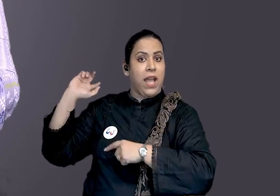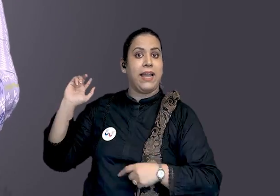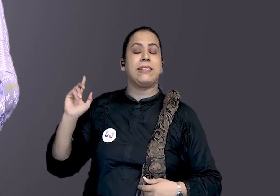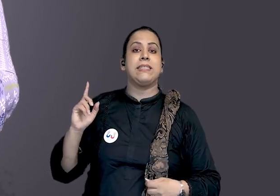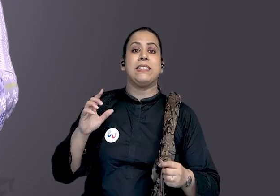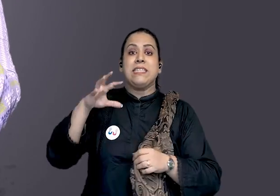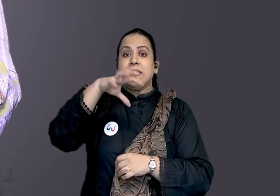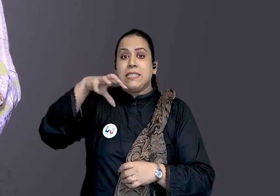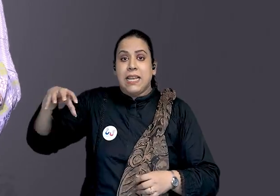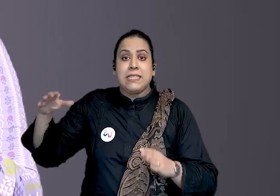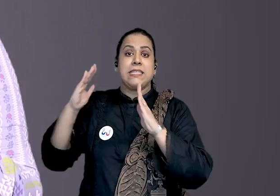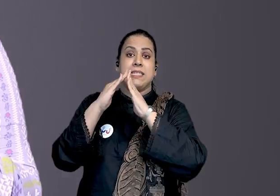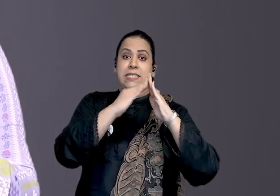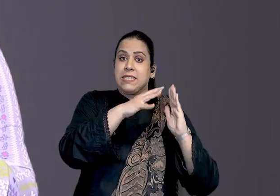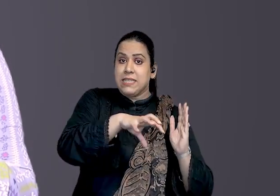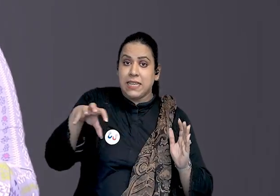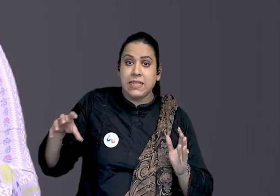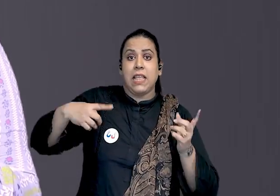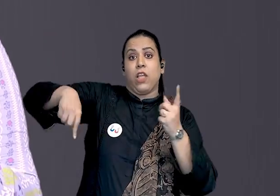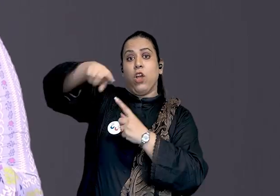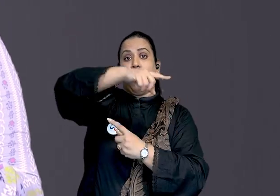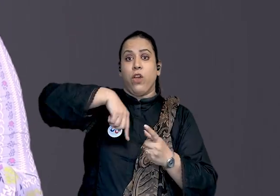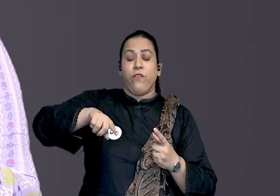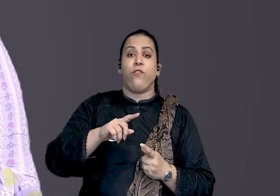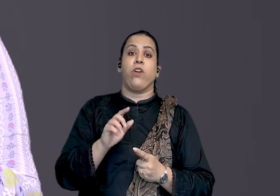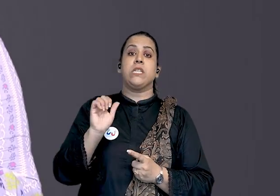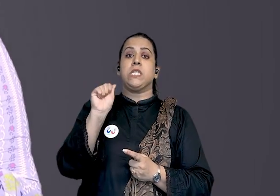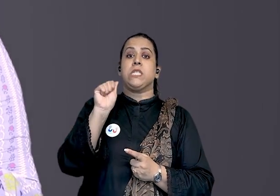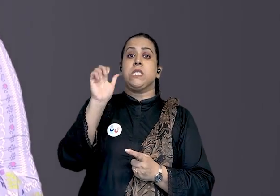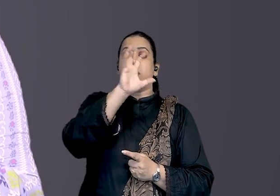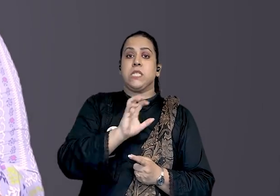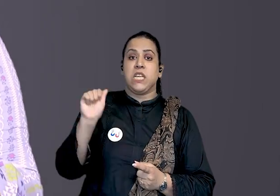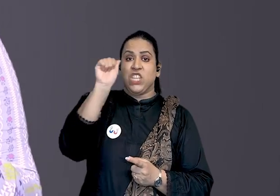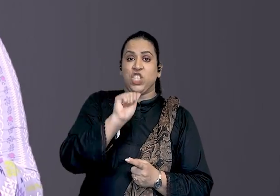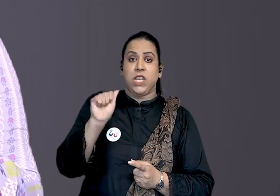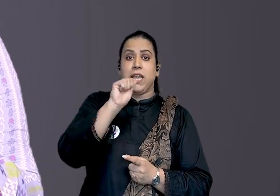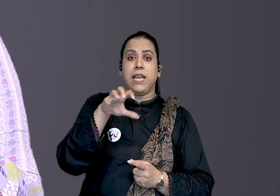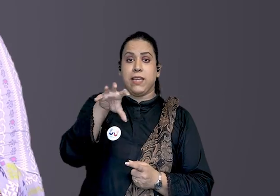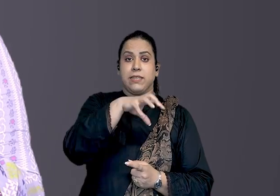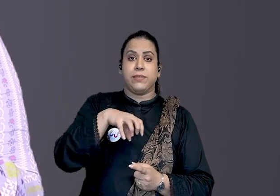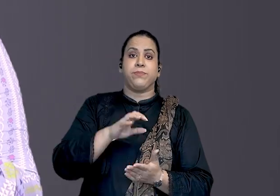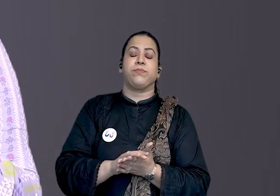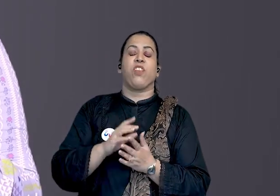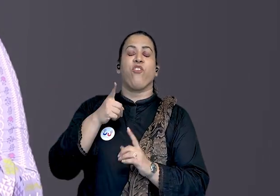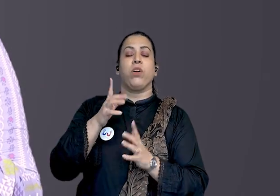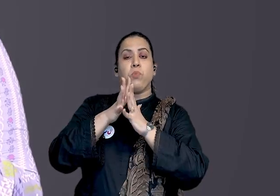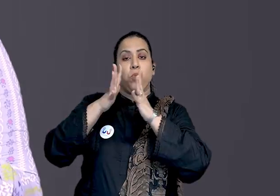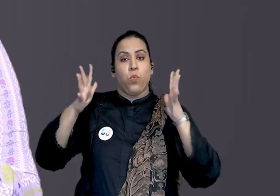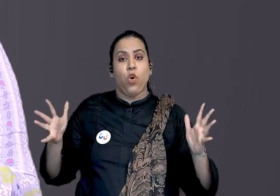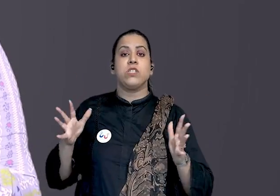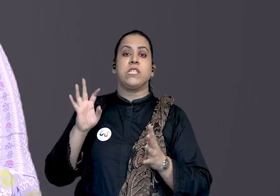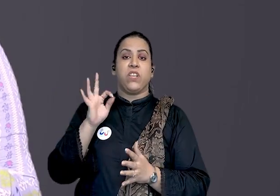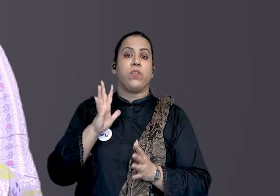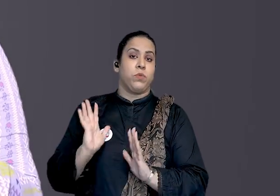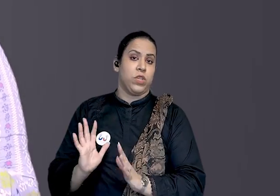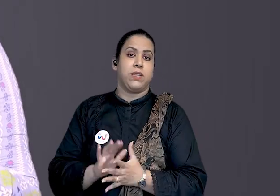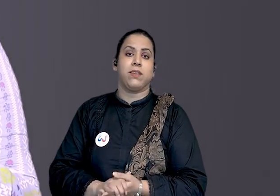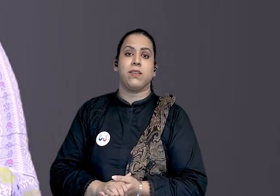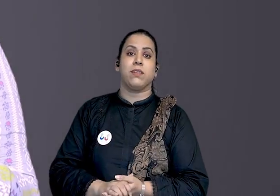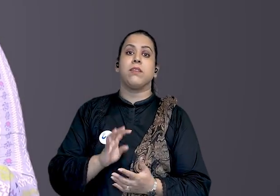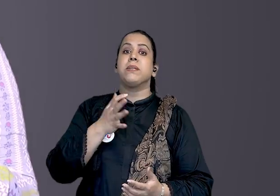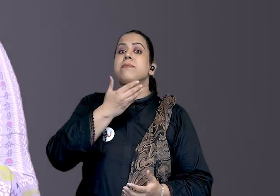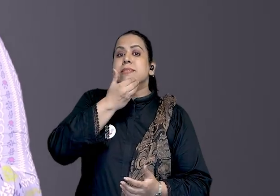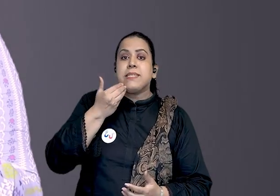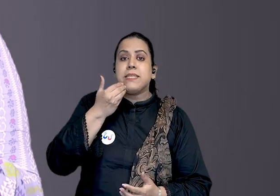بلوچستان، کے پی کے کو ان دنوں میں NWFP وہ کہتے تھے پنجاب کے حوالے سے، اور اس کے علاوہ جو اسمالر اسٹیٹس تھی ان